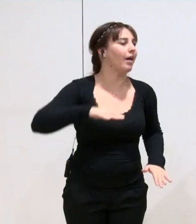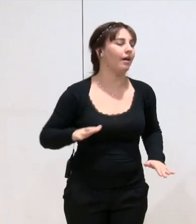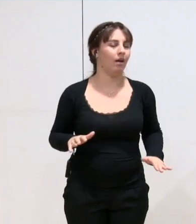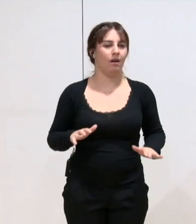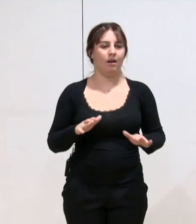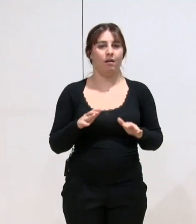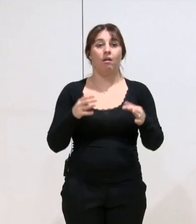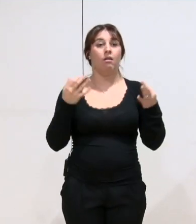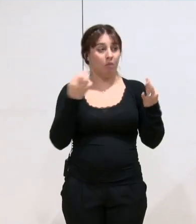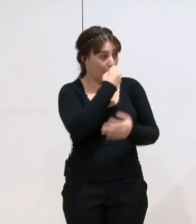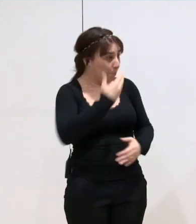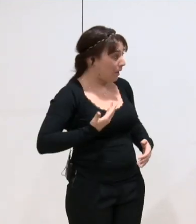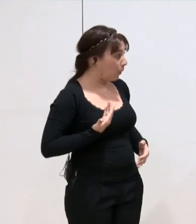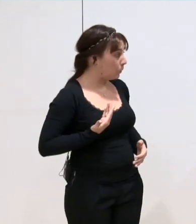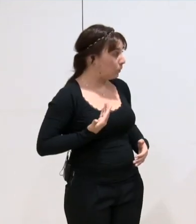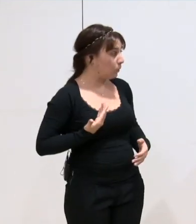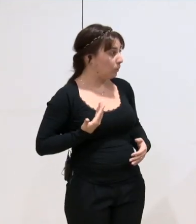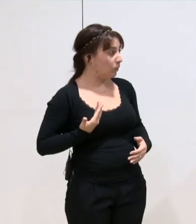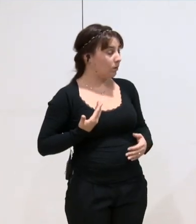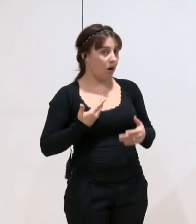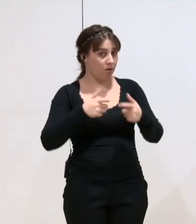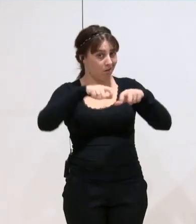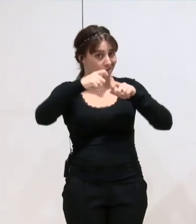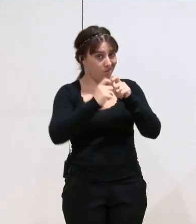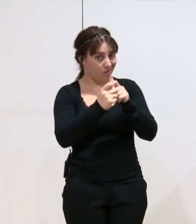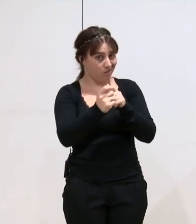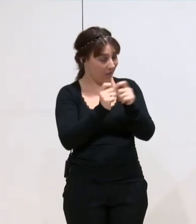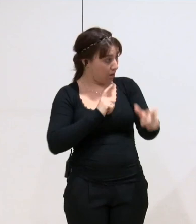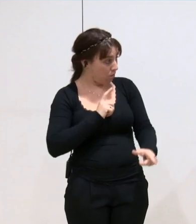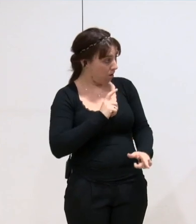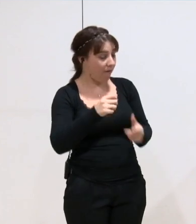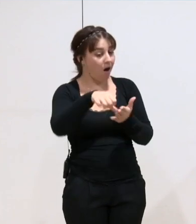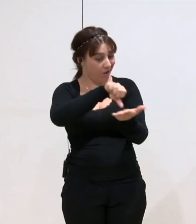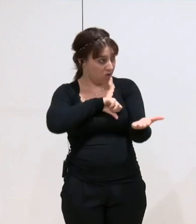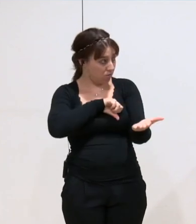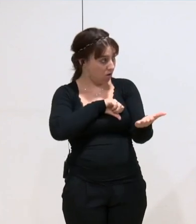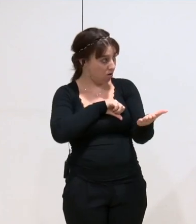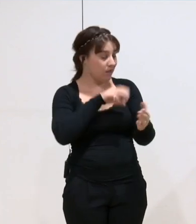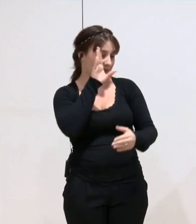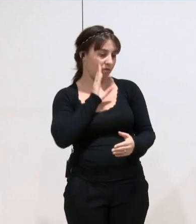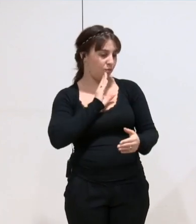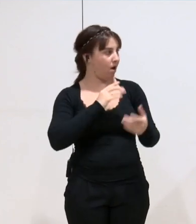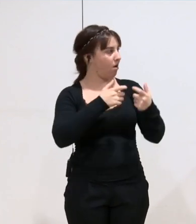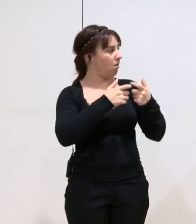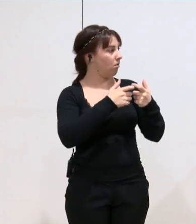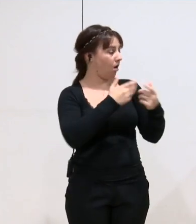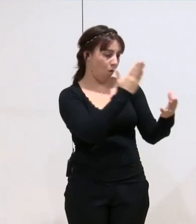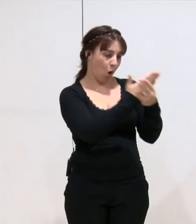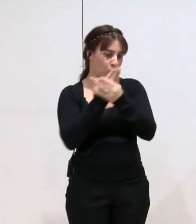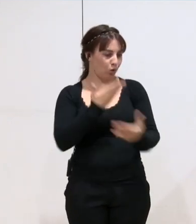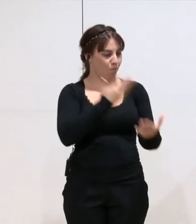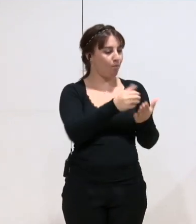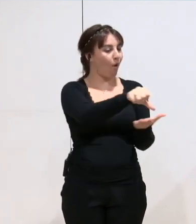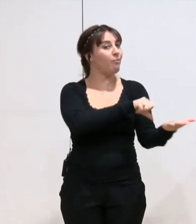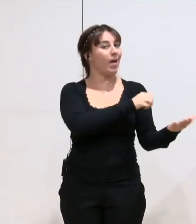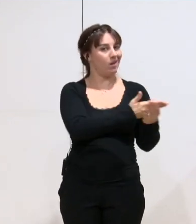Et donc, si vous avez bien perçu le règlement, il serait possible de nous fournir les documents correspondants, parce qu'après tout, il est bien